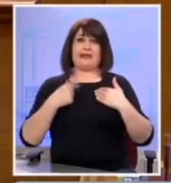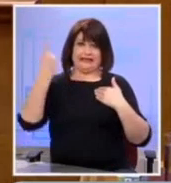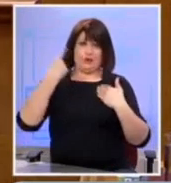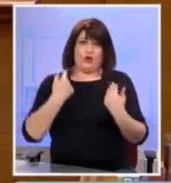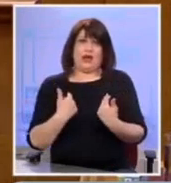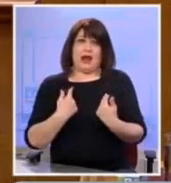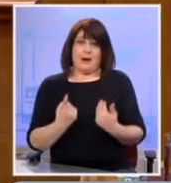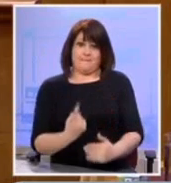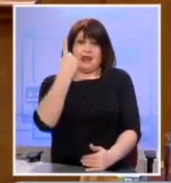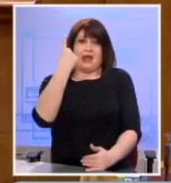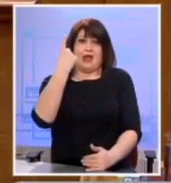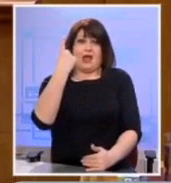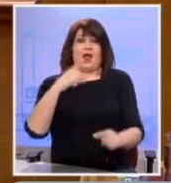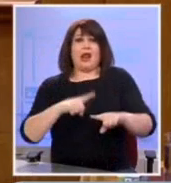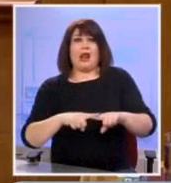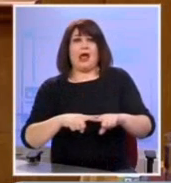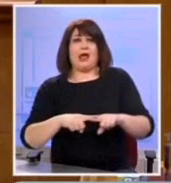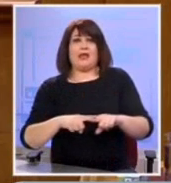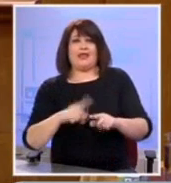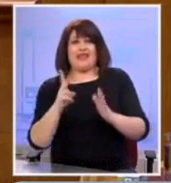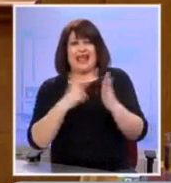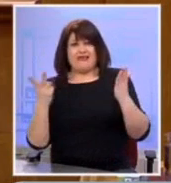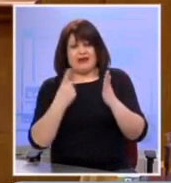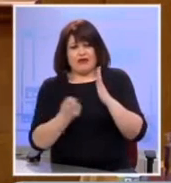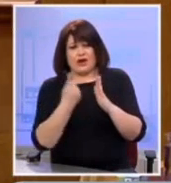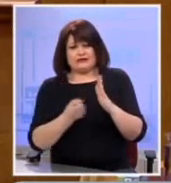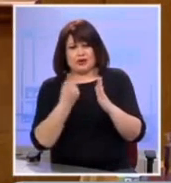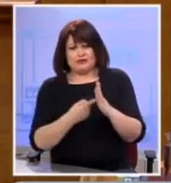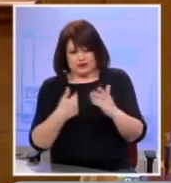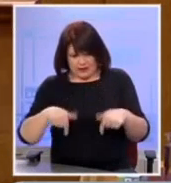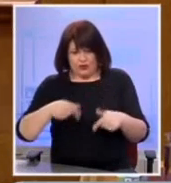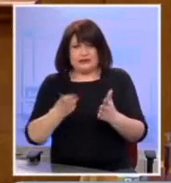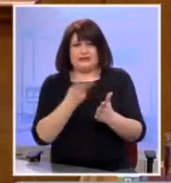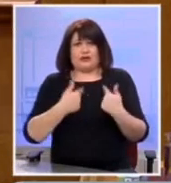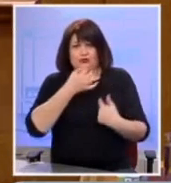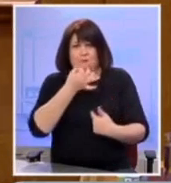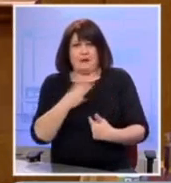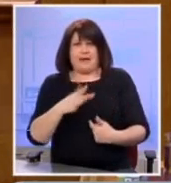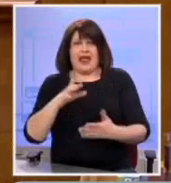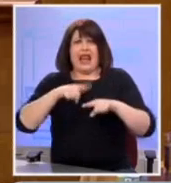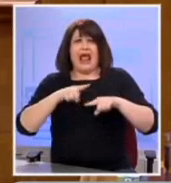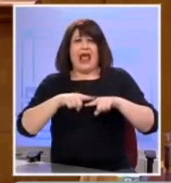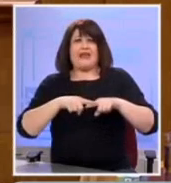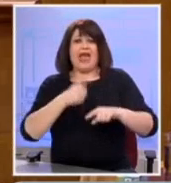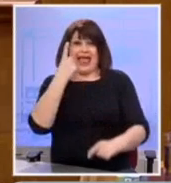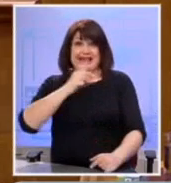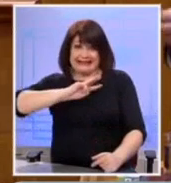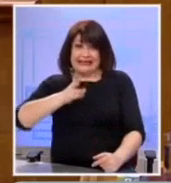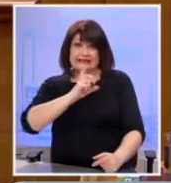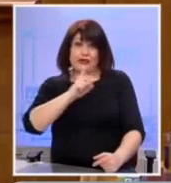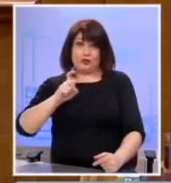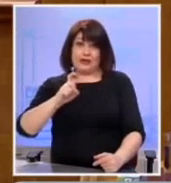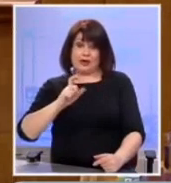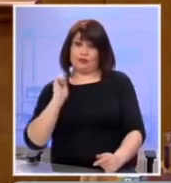τιμωρείται. Εξαιρέθηκε, το έχουμε πει 17 φορές, εγώ τουλάχιστον 3 από εδώ. Από αυτό το 1-3, το